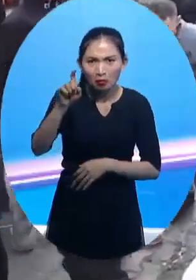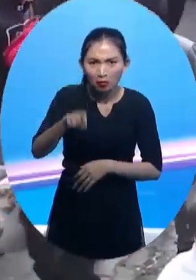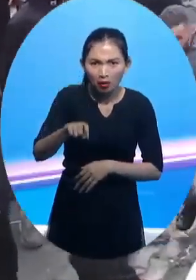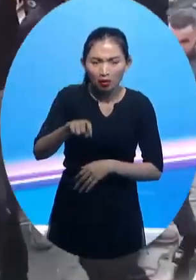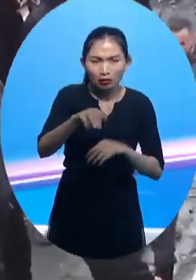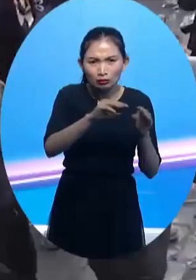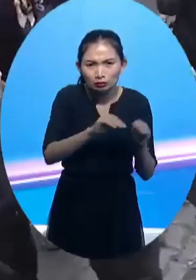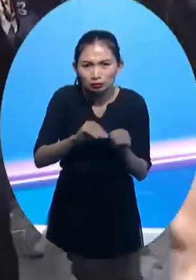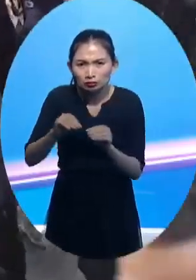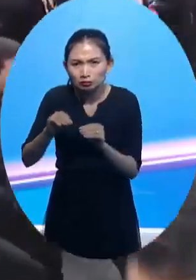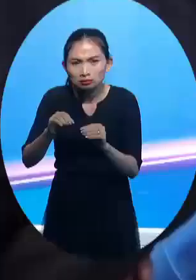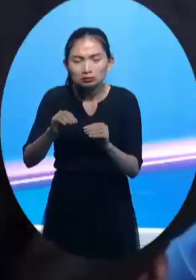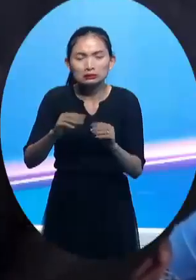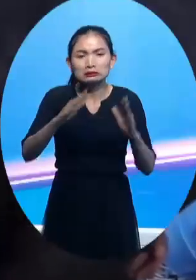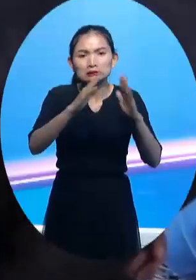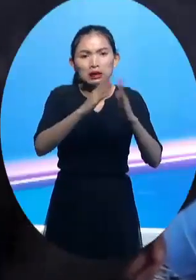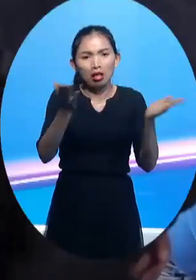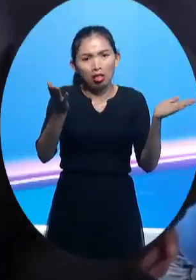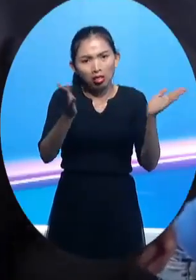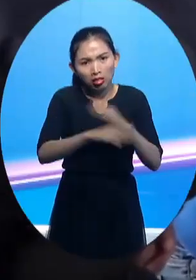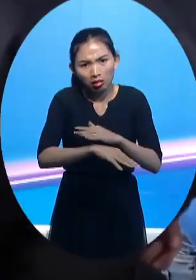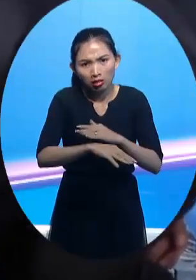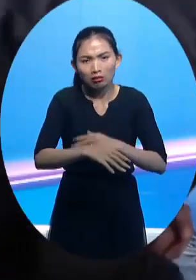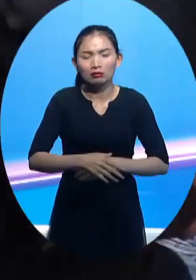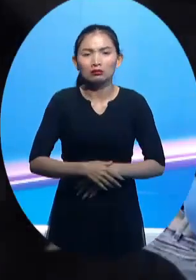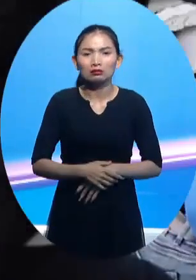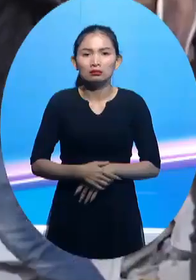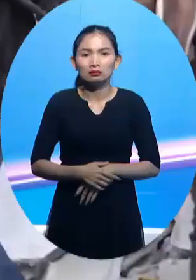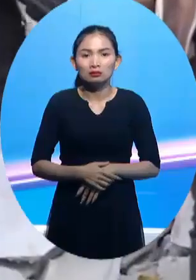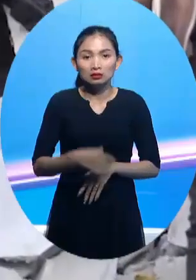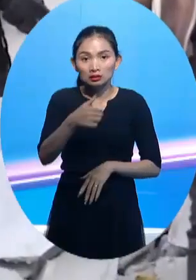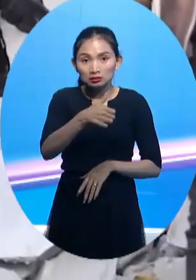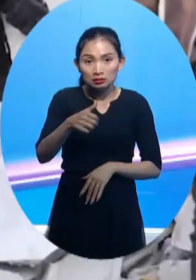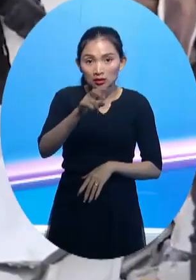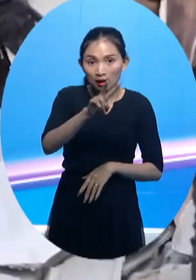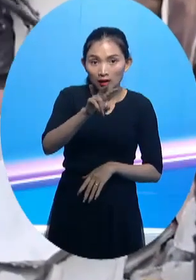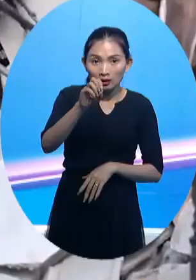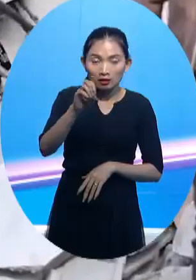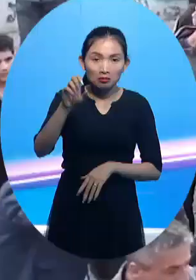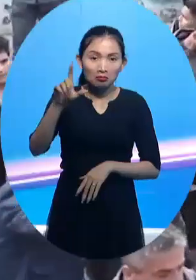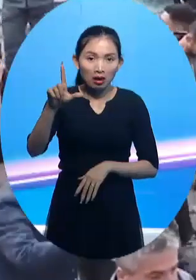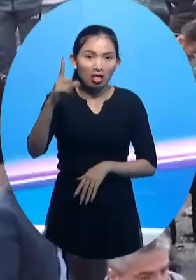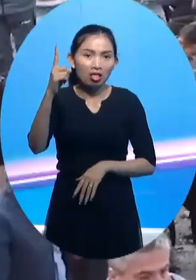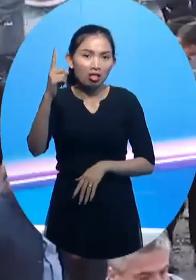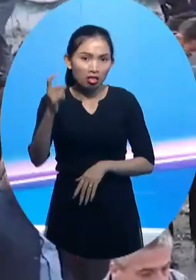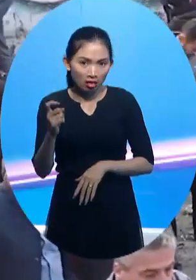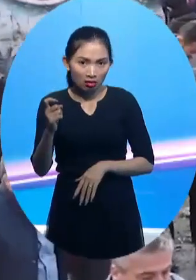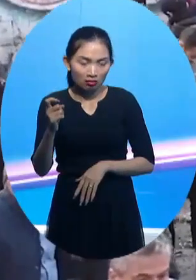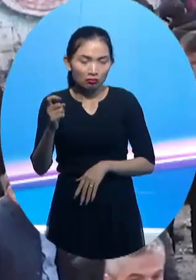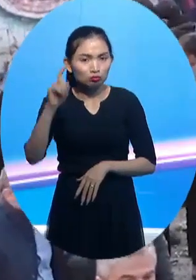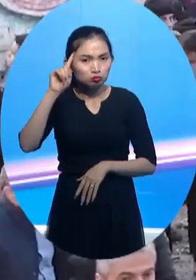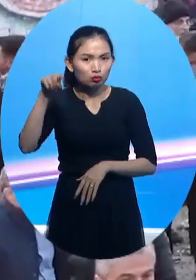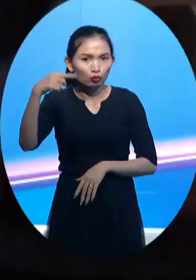tòa nhà đã bị S phẳn cũng theo cơ quan y tế gaza 207 Người Palestine đã thiệt mạng trong 24 giờ qua